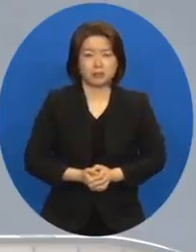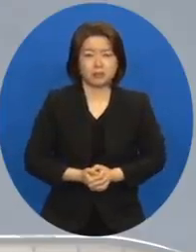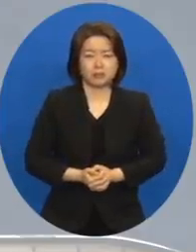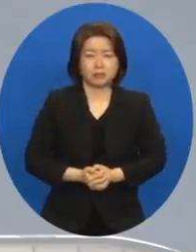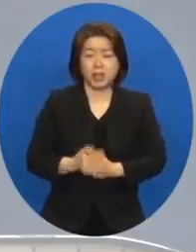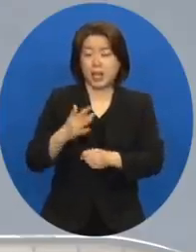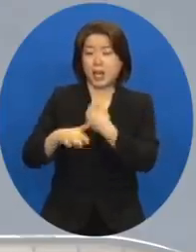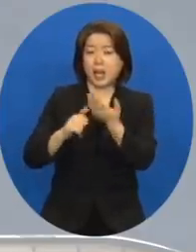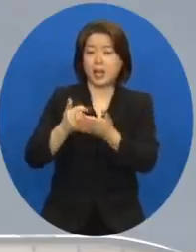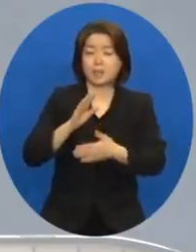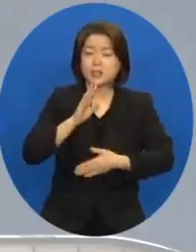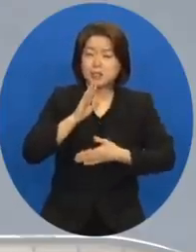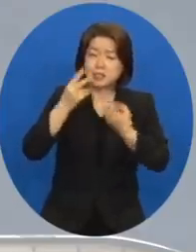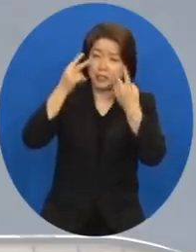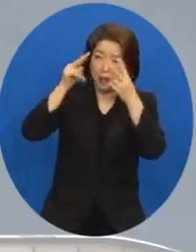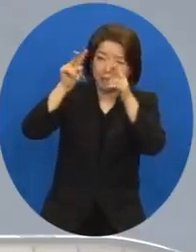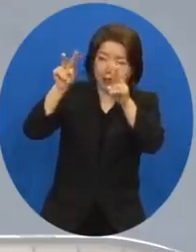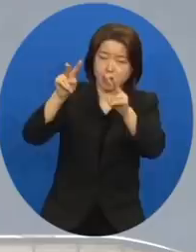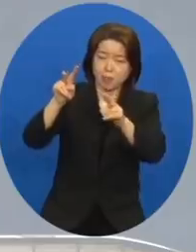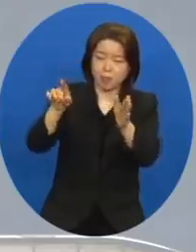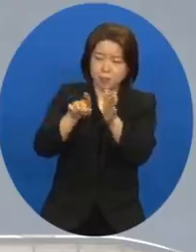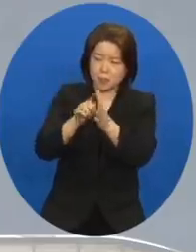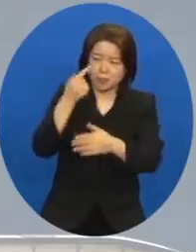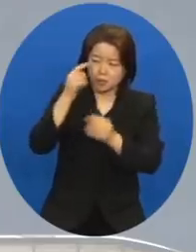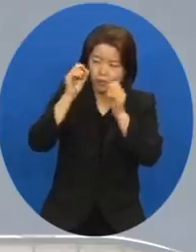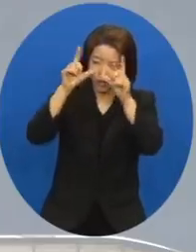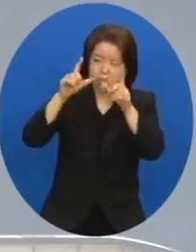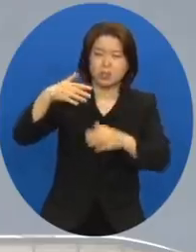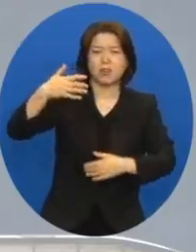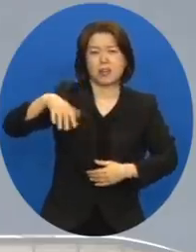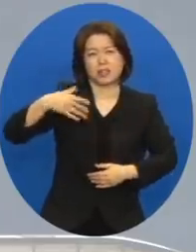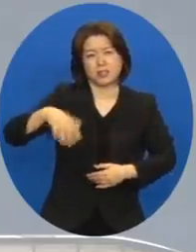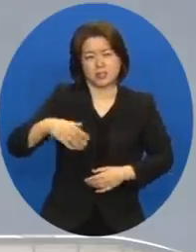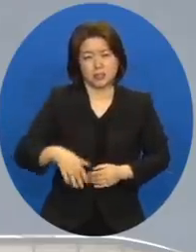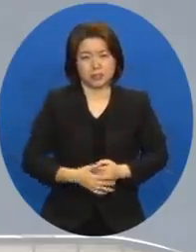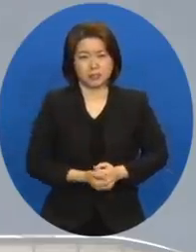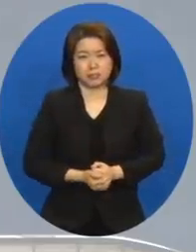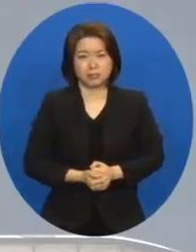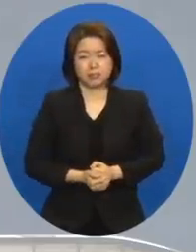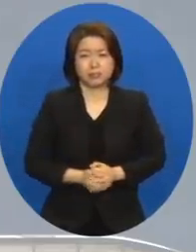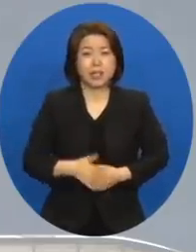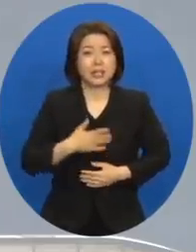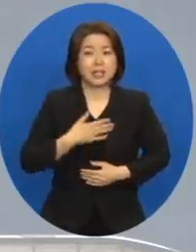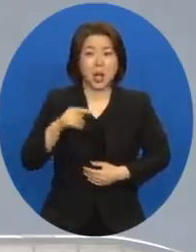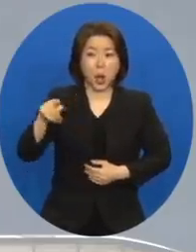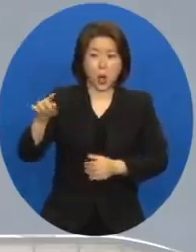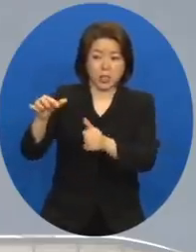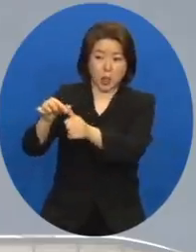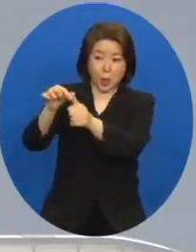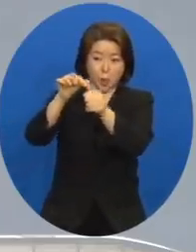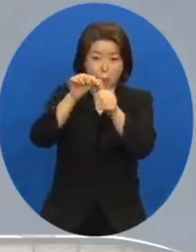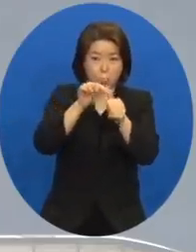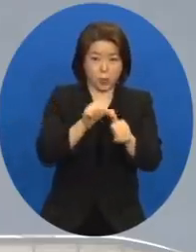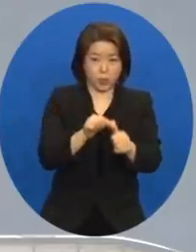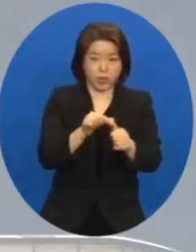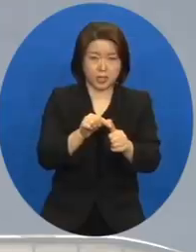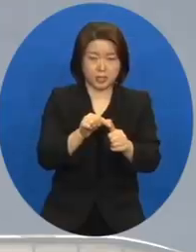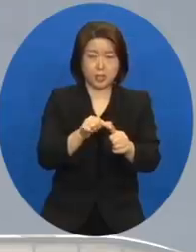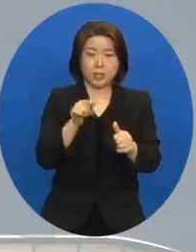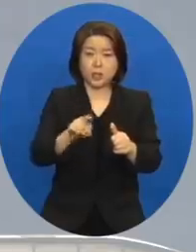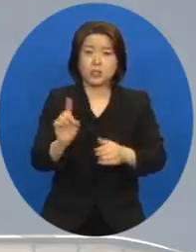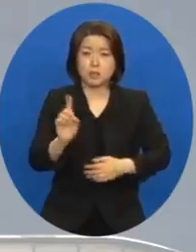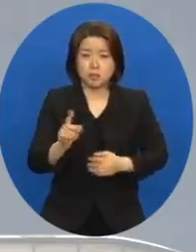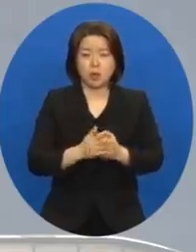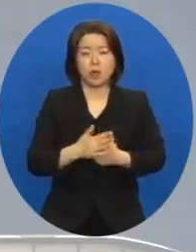하나님을 진짜 바라볼 수 있는 믿음의 눈이 뛰지 않았던 거예요 저를 거기서 구원해 낸 것은